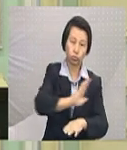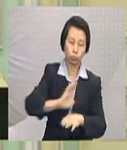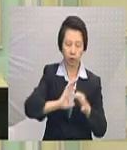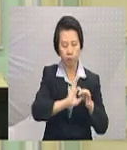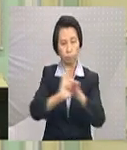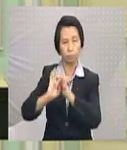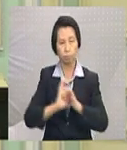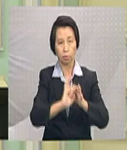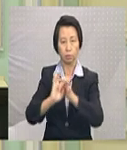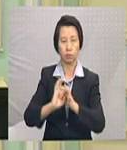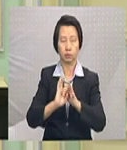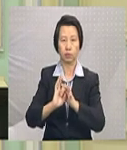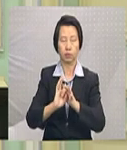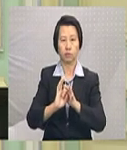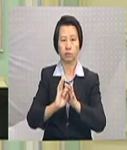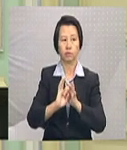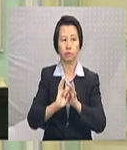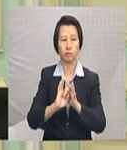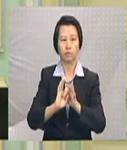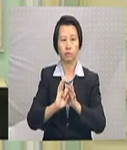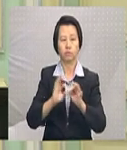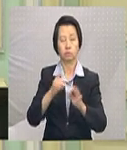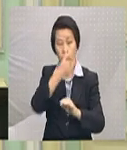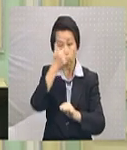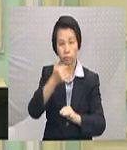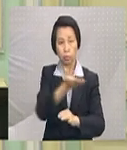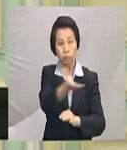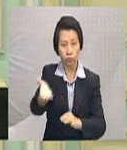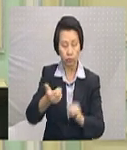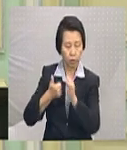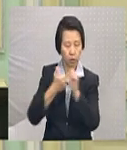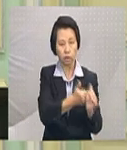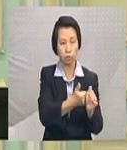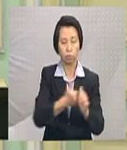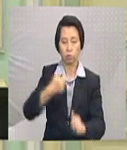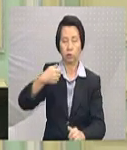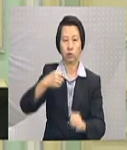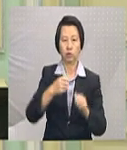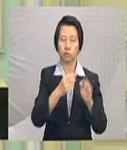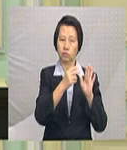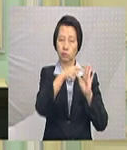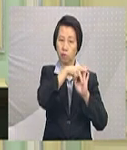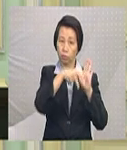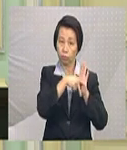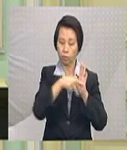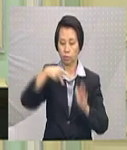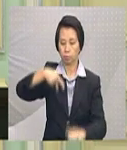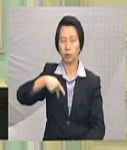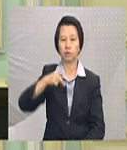diberikan dari segi pematuhan kepada perintah yang dikeluarkan.